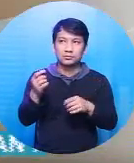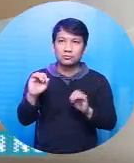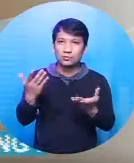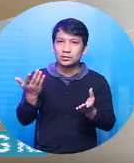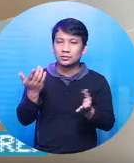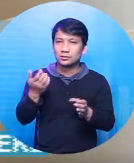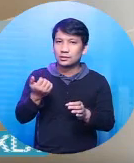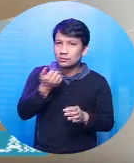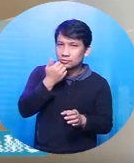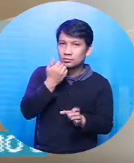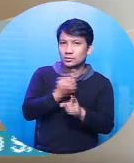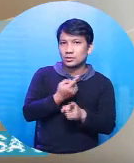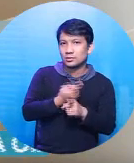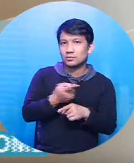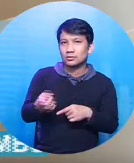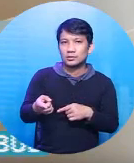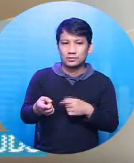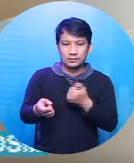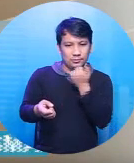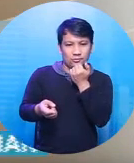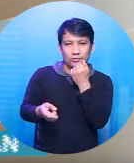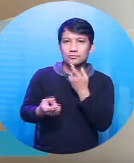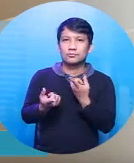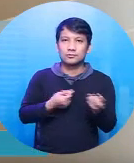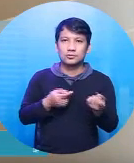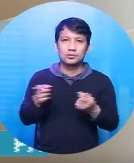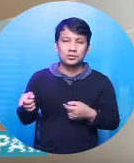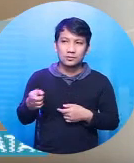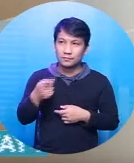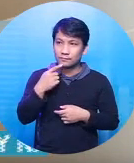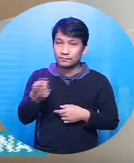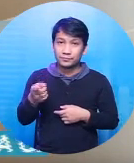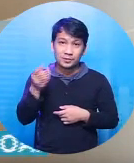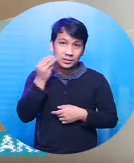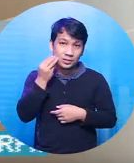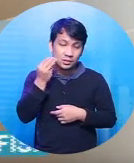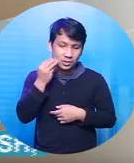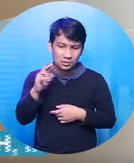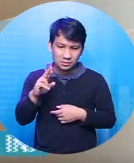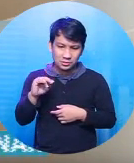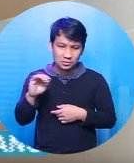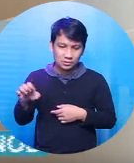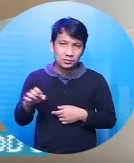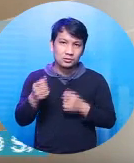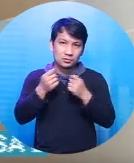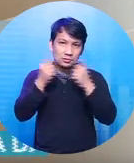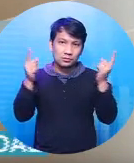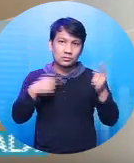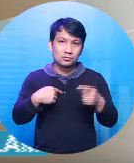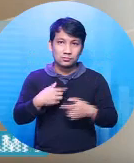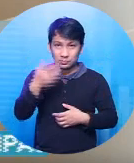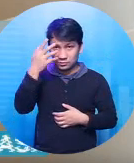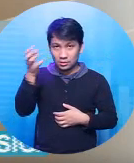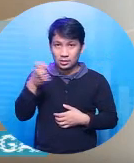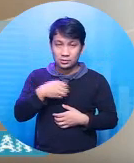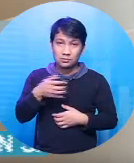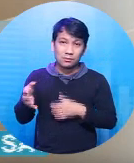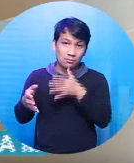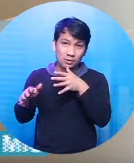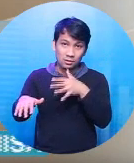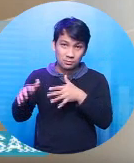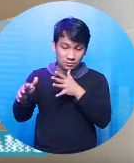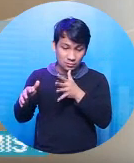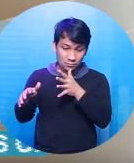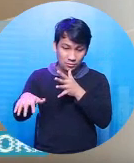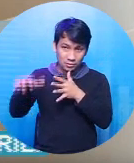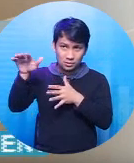ginagawa. Tapos ngayon kung sasabihin nung ni Maria, no, sabi niya na nagkaroon siya ng galit sa nanay